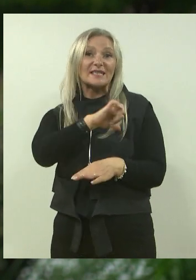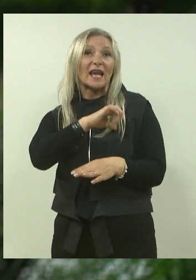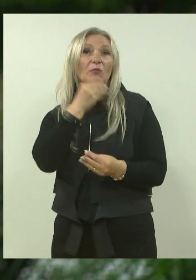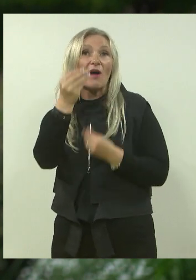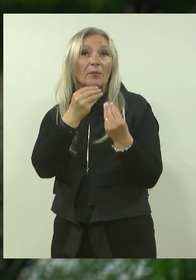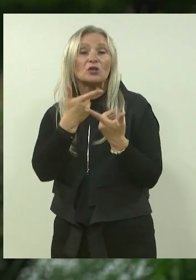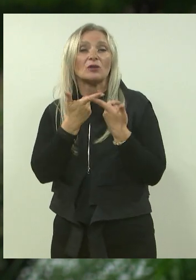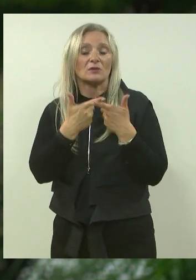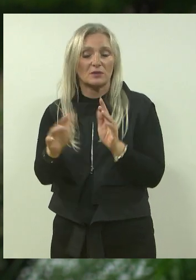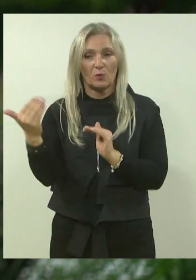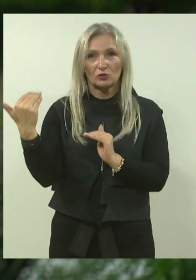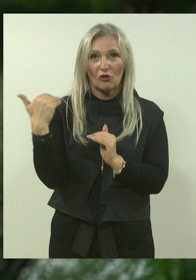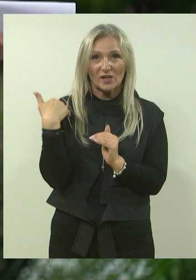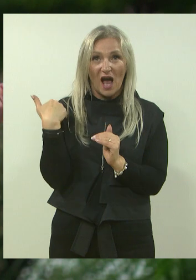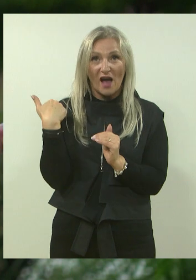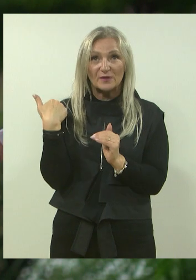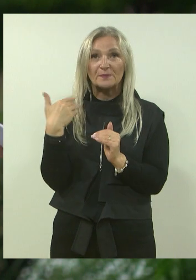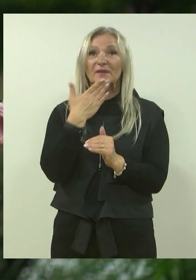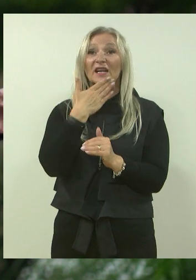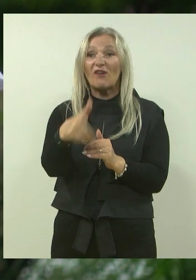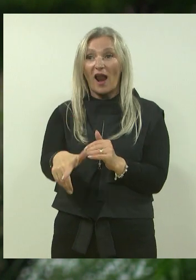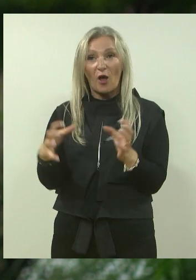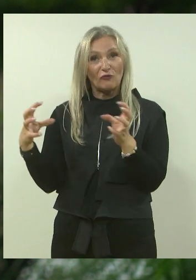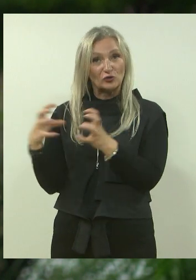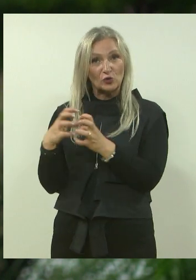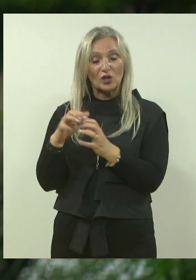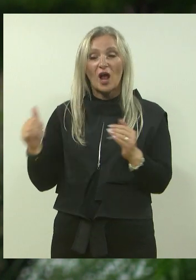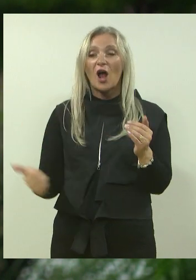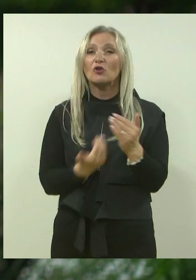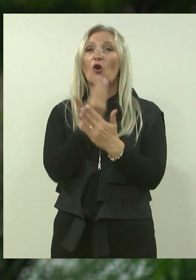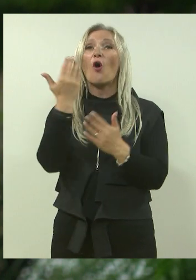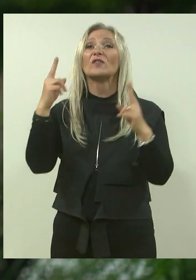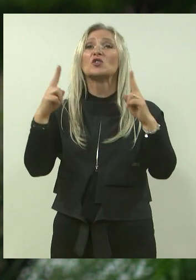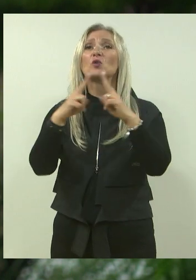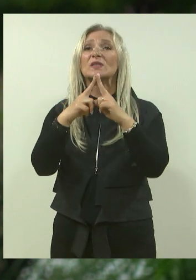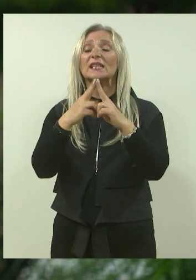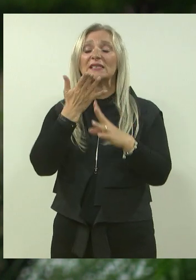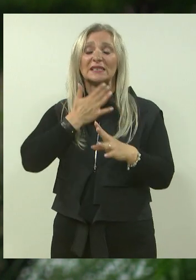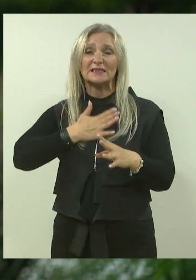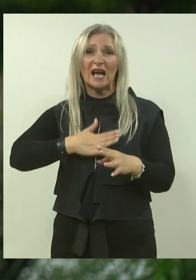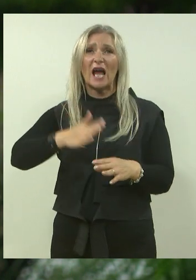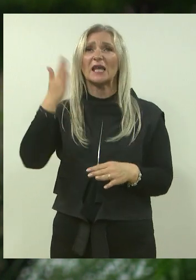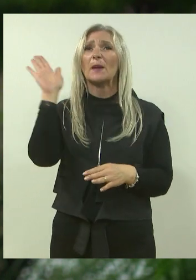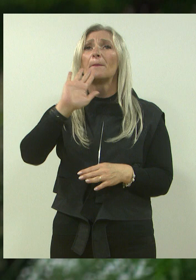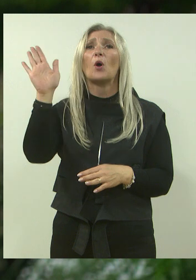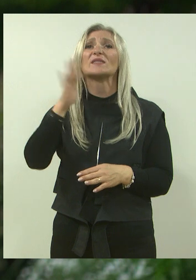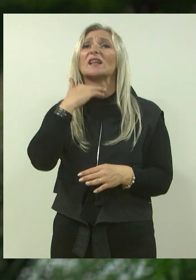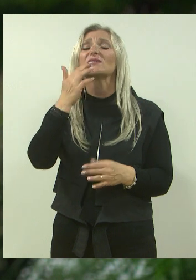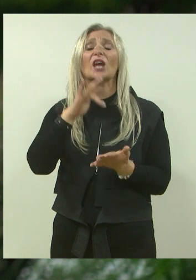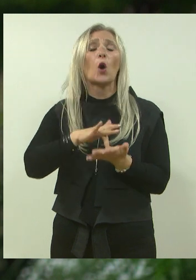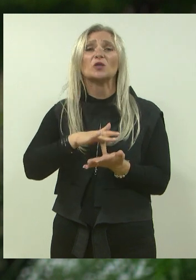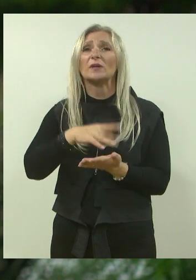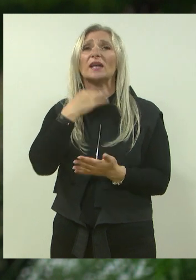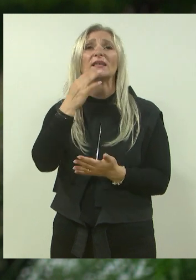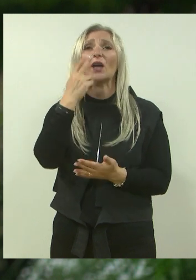tako slobodno nam se javite. Hvala za ovo druženje, a do novog susreta, dragi naši Kajkavci, pozdravljamo vas ma gde god bili i gde